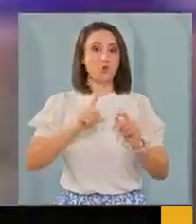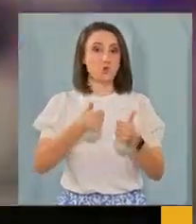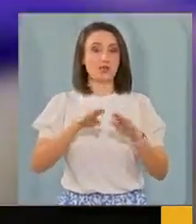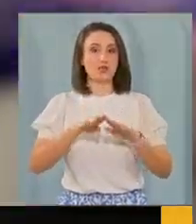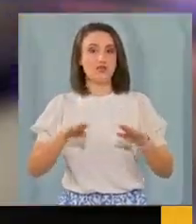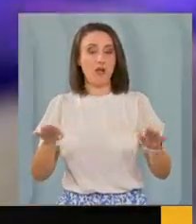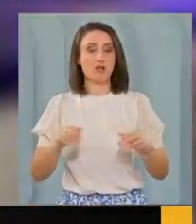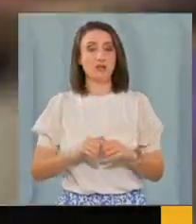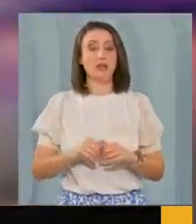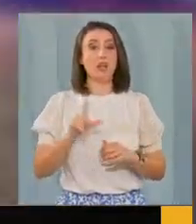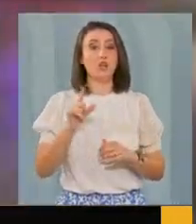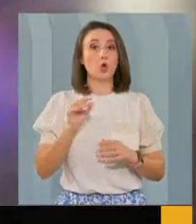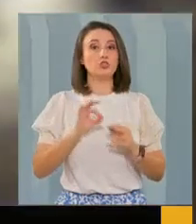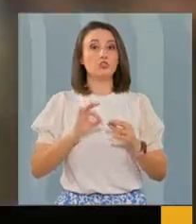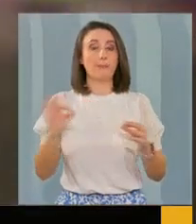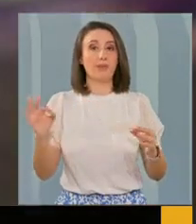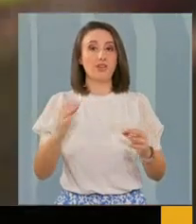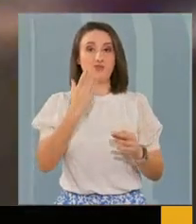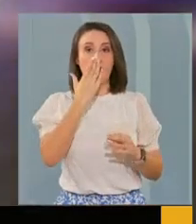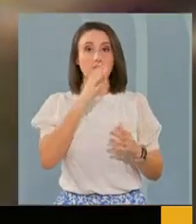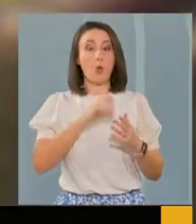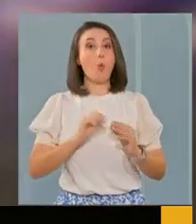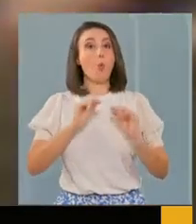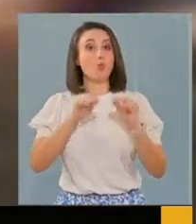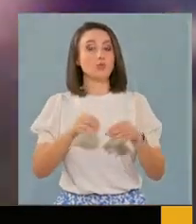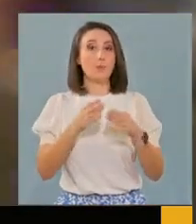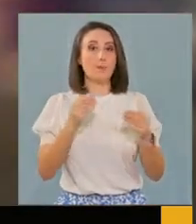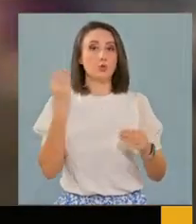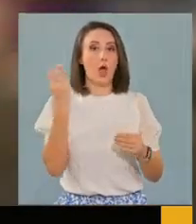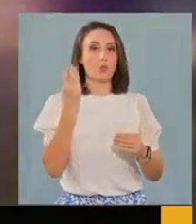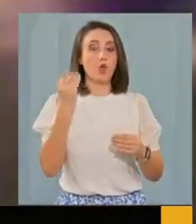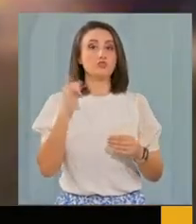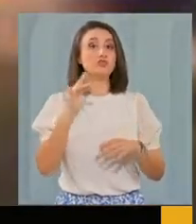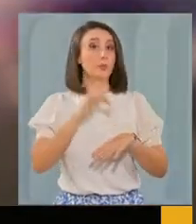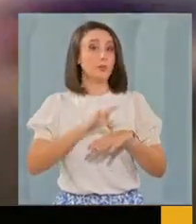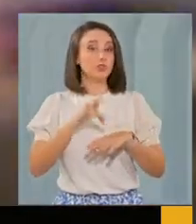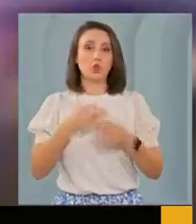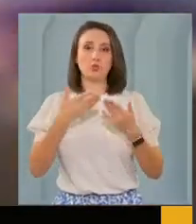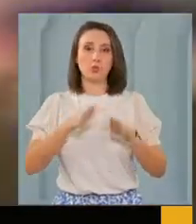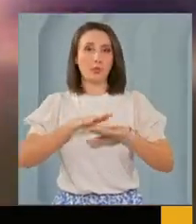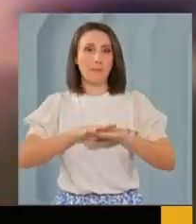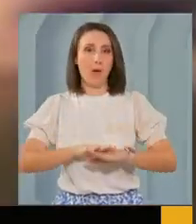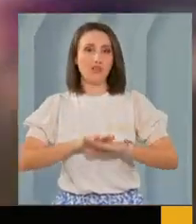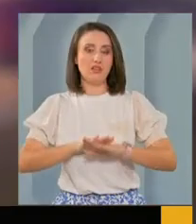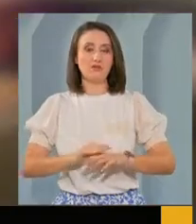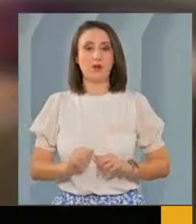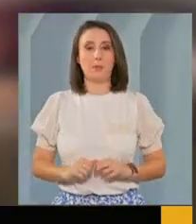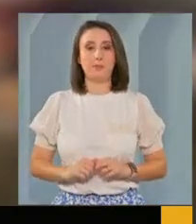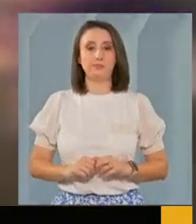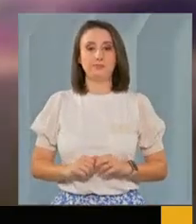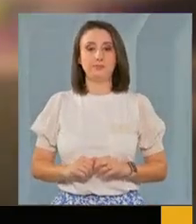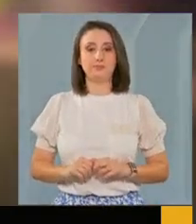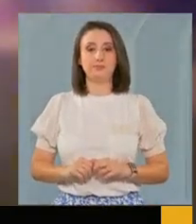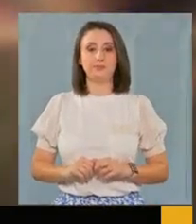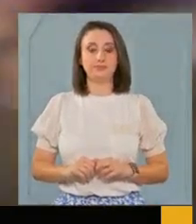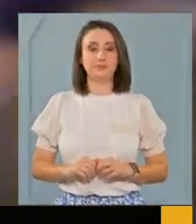pe asfalt aproximativ 20 de metri. La fața locului au sosit mai multe ambulanțe, iar medicii au început imediat manevrele de resuscitare în